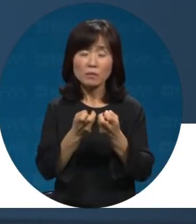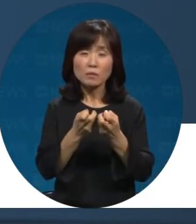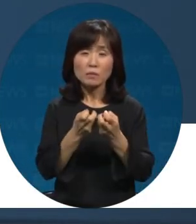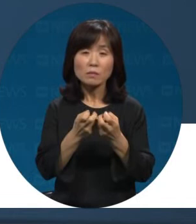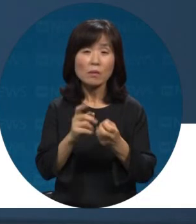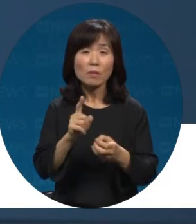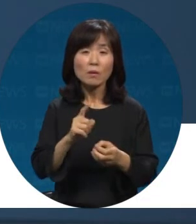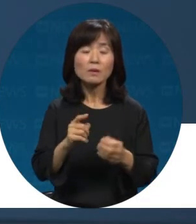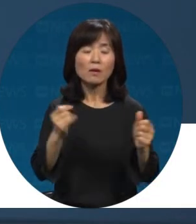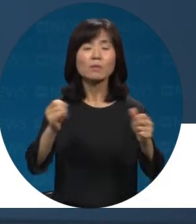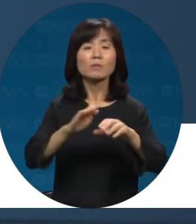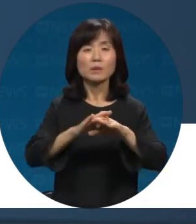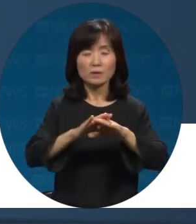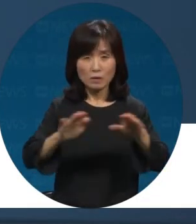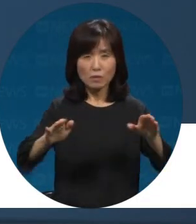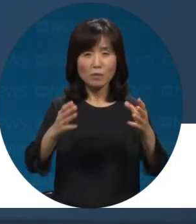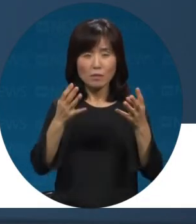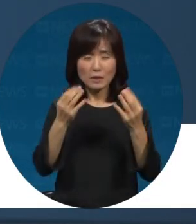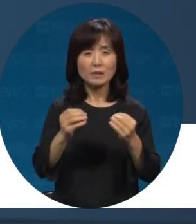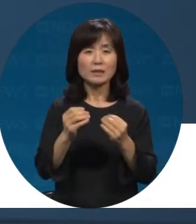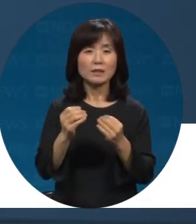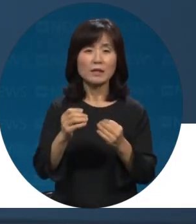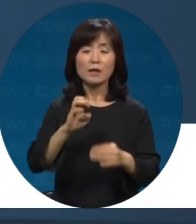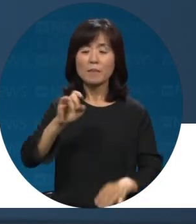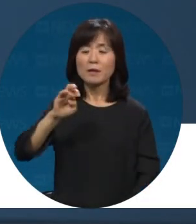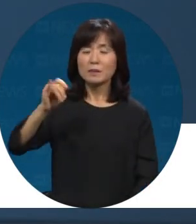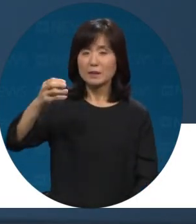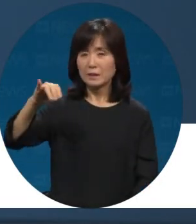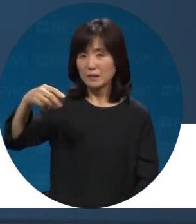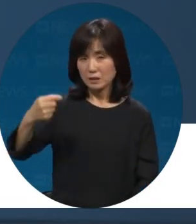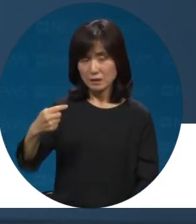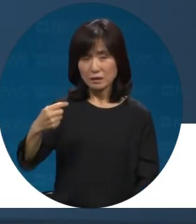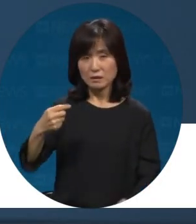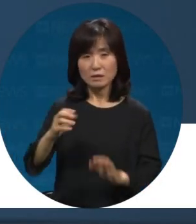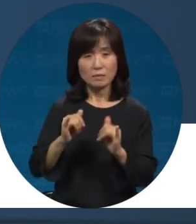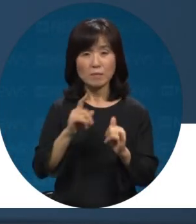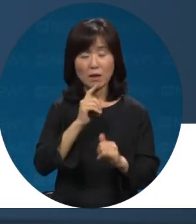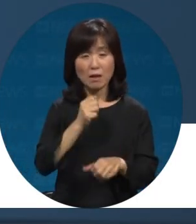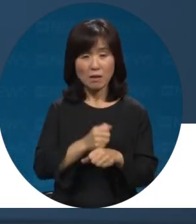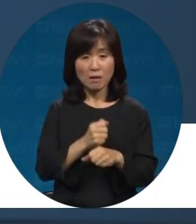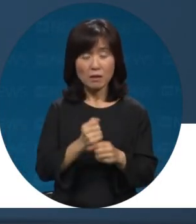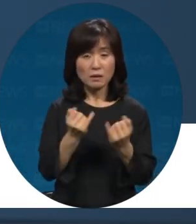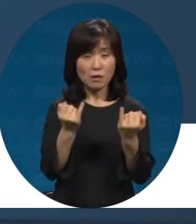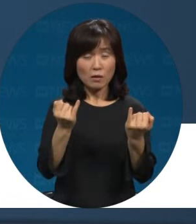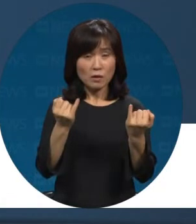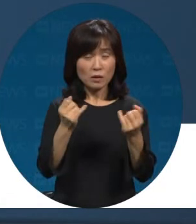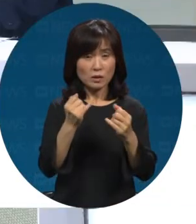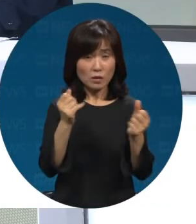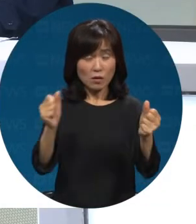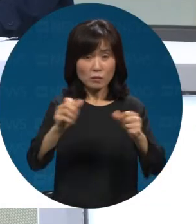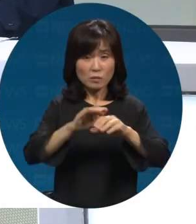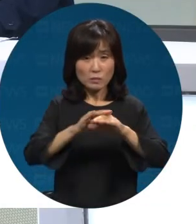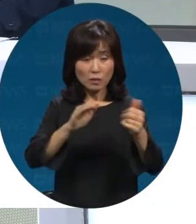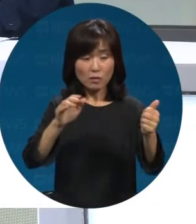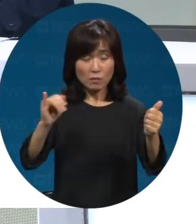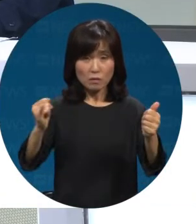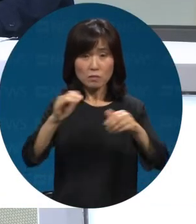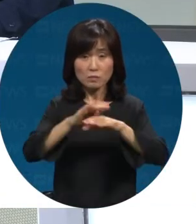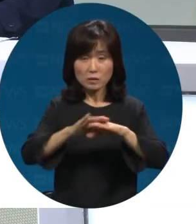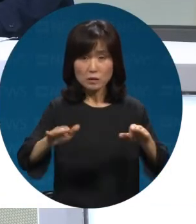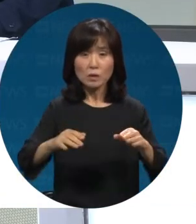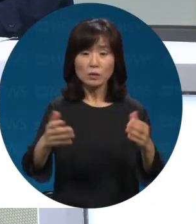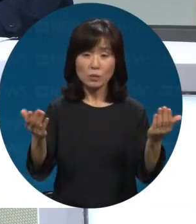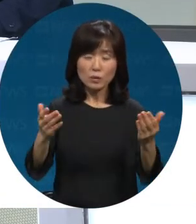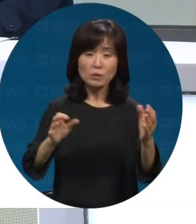많은 페미니스트들이 얘기를 하는데요 형평등은 생각해보면 노동 경제 산업 등 또